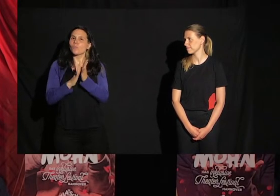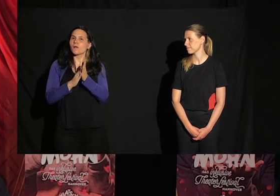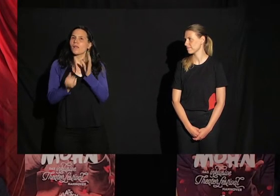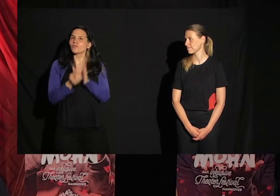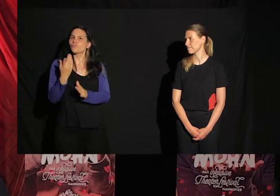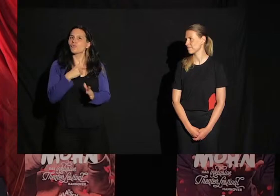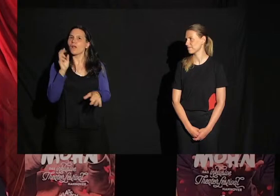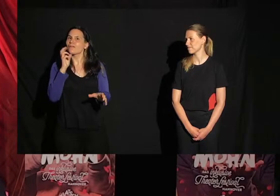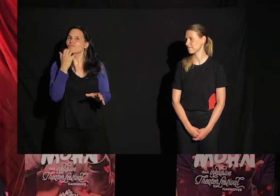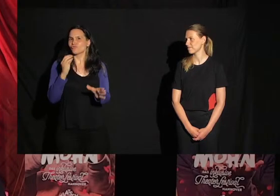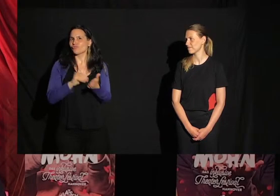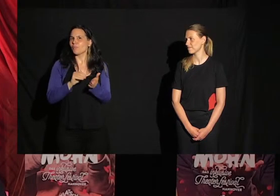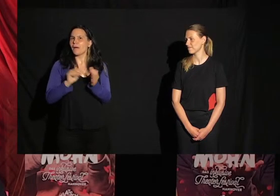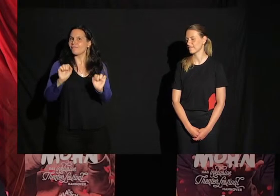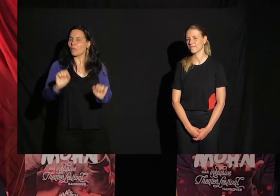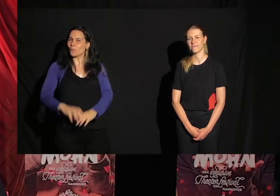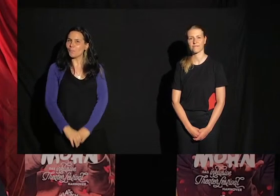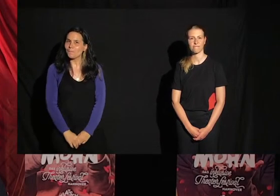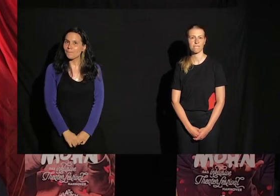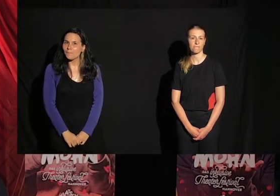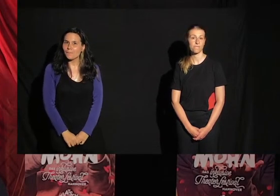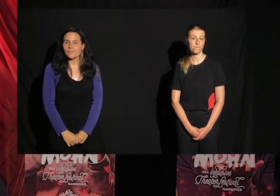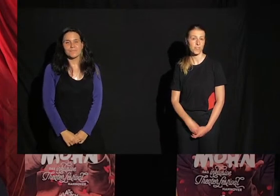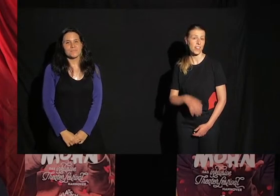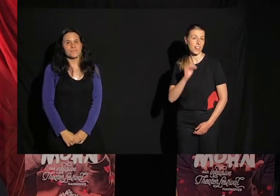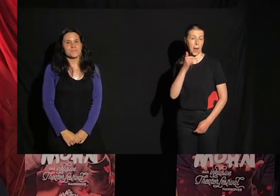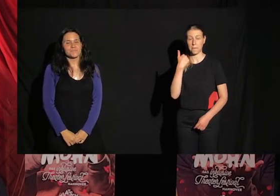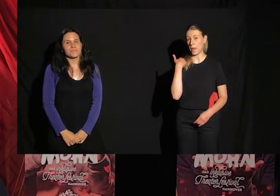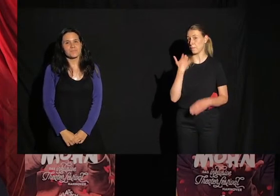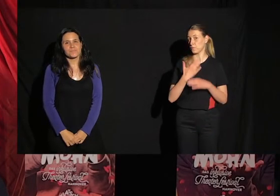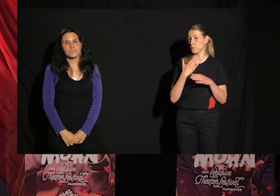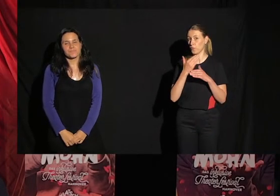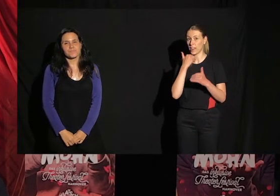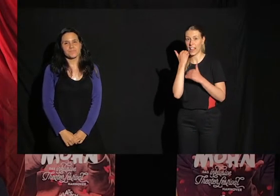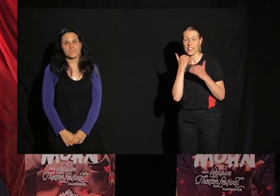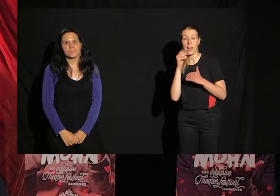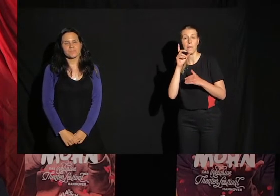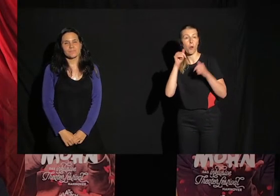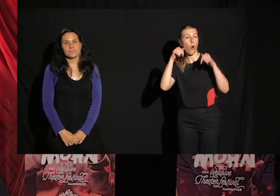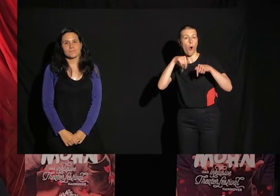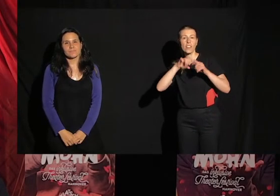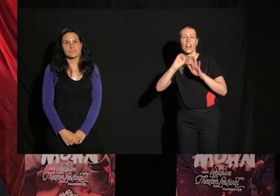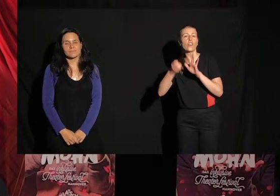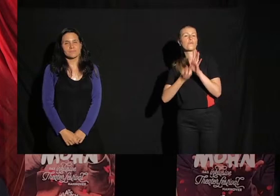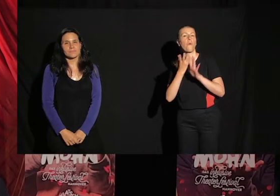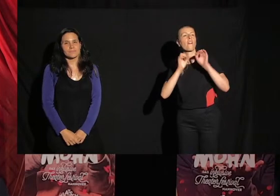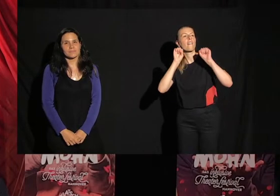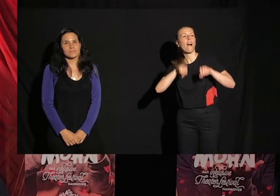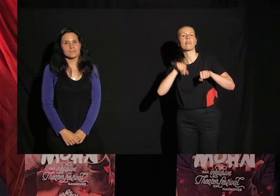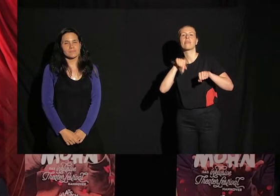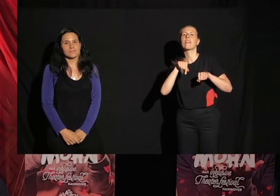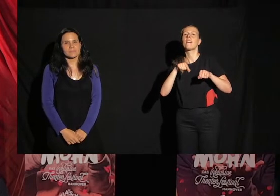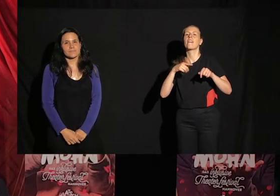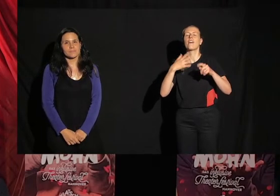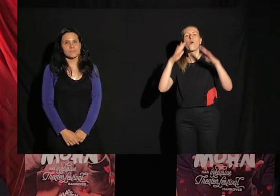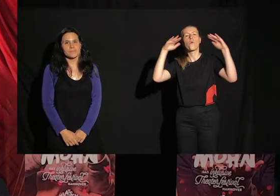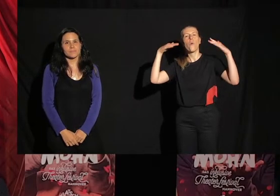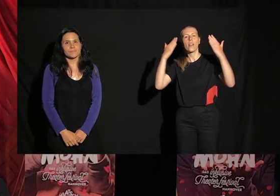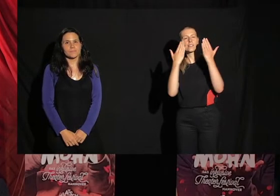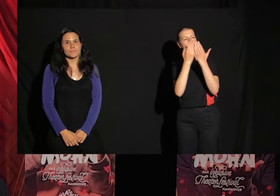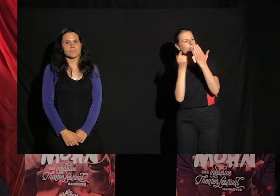Magnet? Ja, also wie gesagt, Klatschmohn auch mal hinter die Kulissen blicken, das ist eigentlich auch so unser